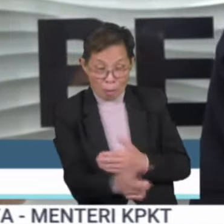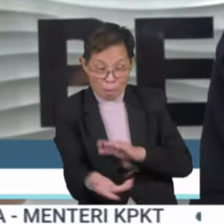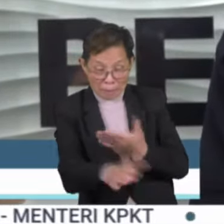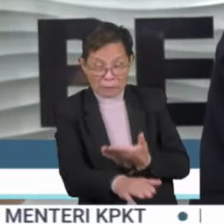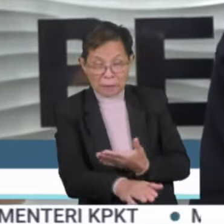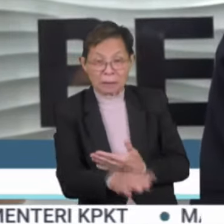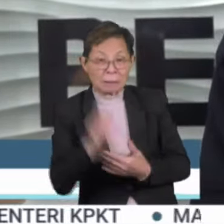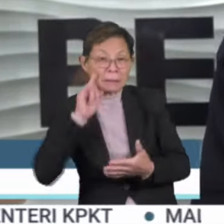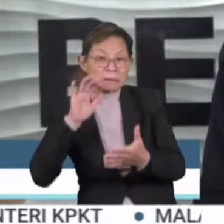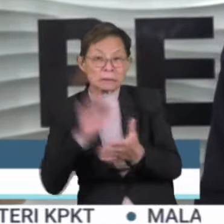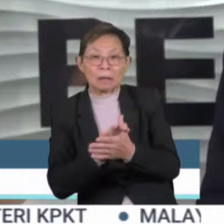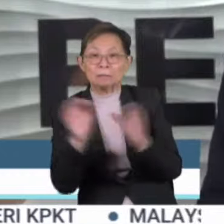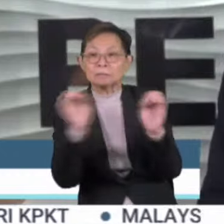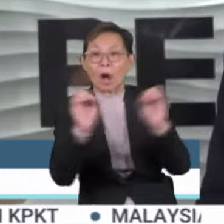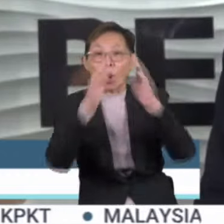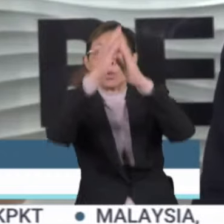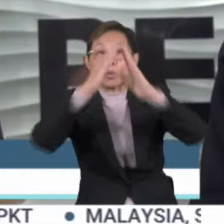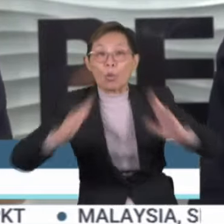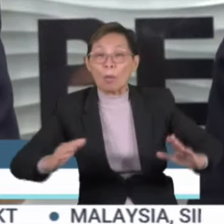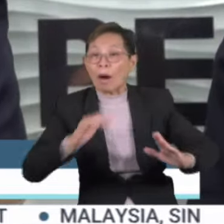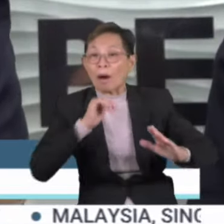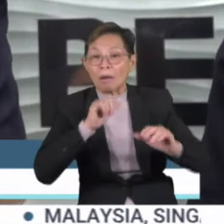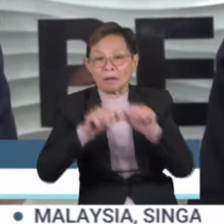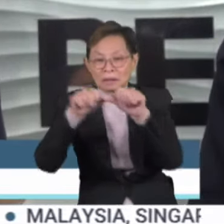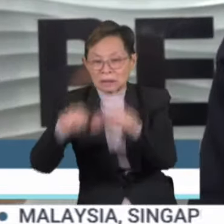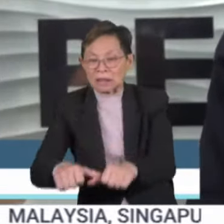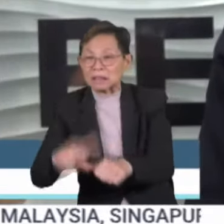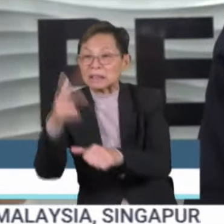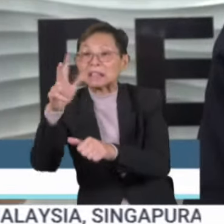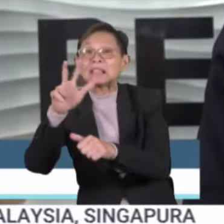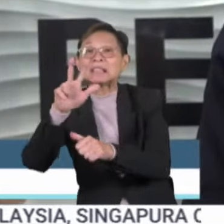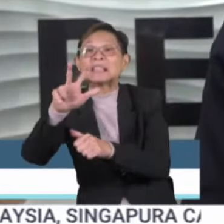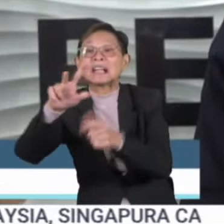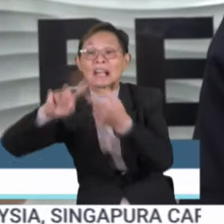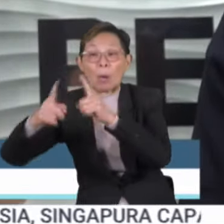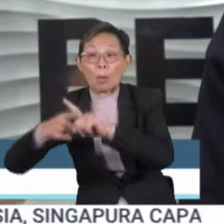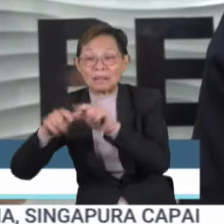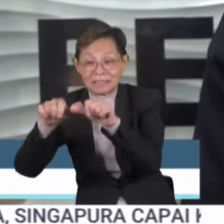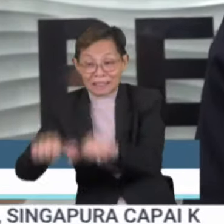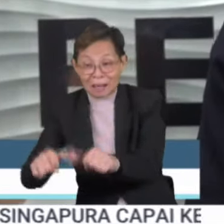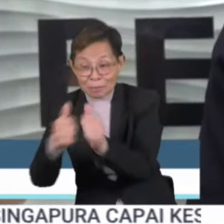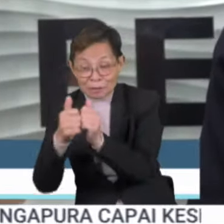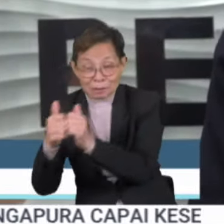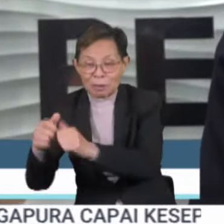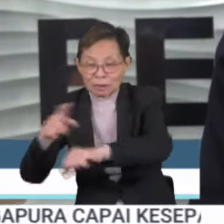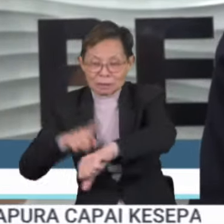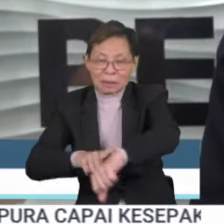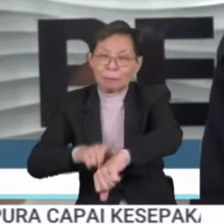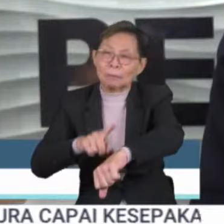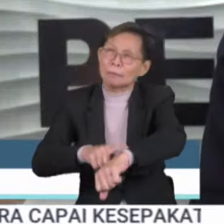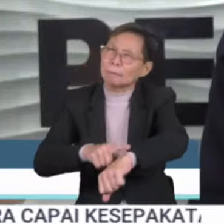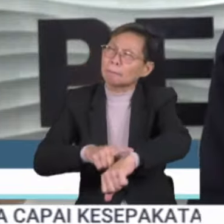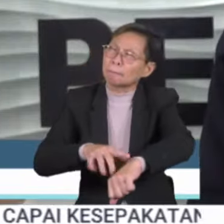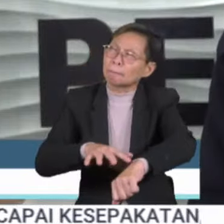tiada di rumah kongsi yang dihuni bersama tiga orang lagi rakan pada jam